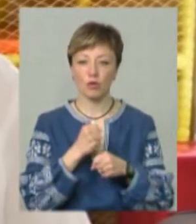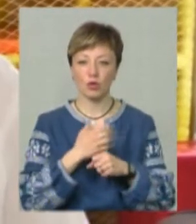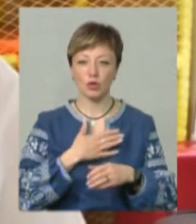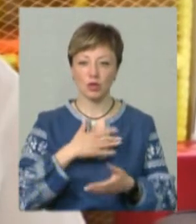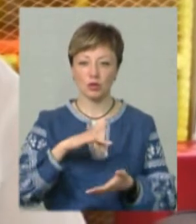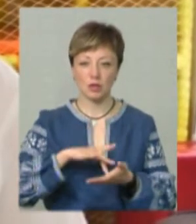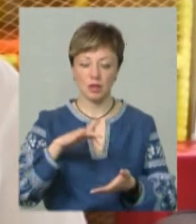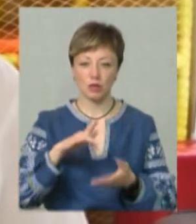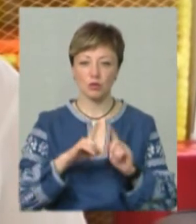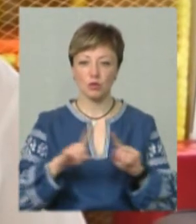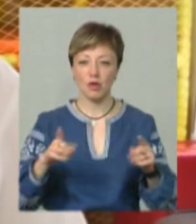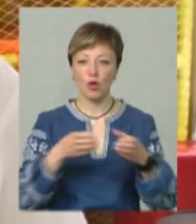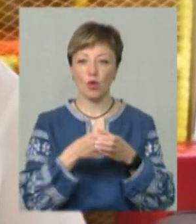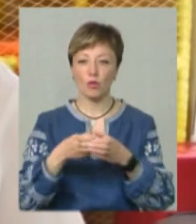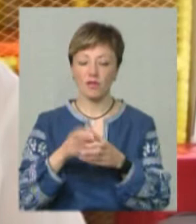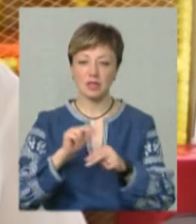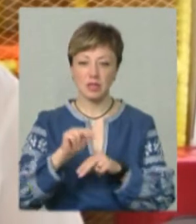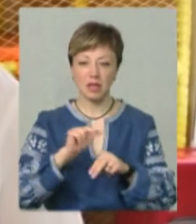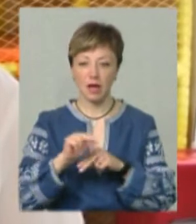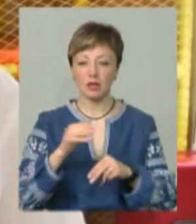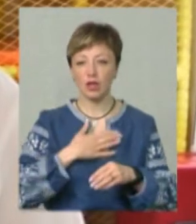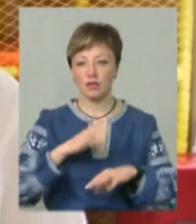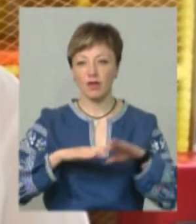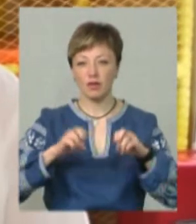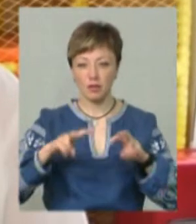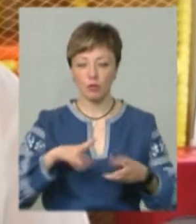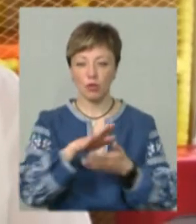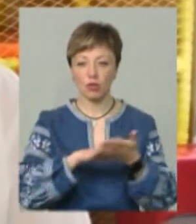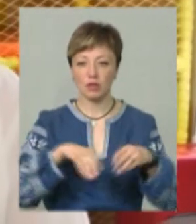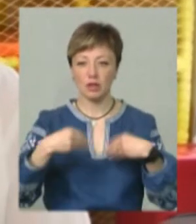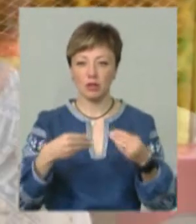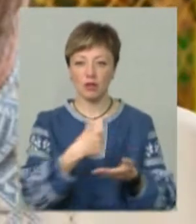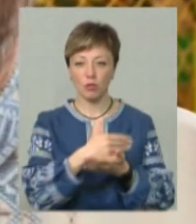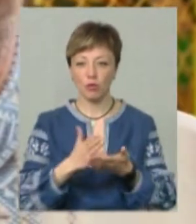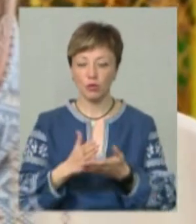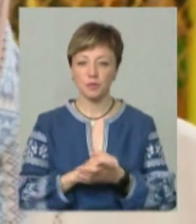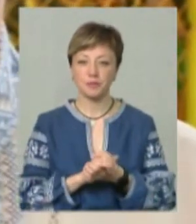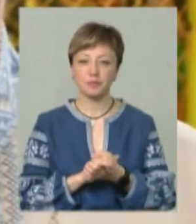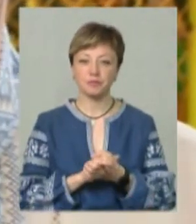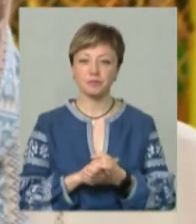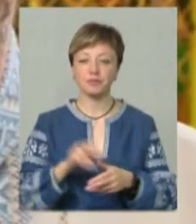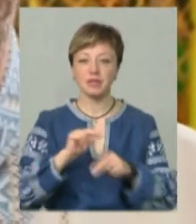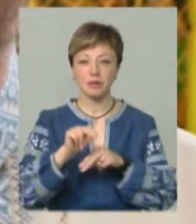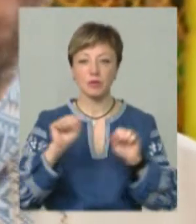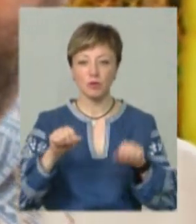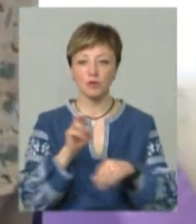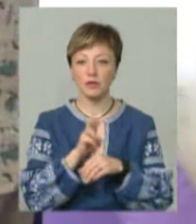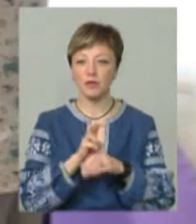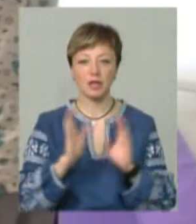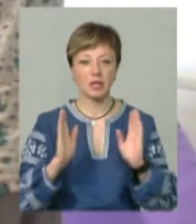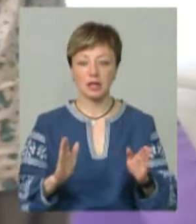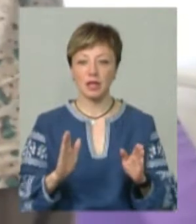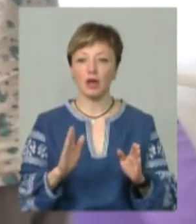нашого центру, особливо групові заняття, і наші фахівці далі продовжують надавати ці послуги. За його словами, заняття можуть відвідувати не